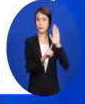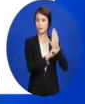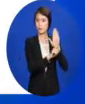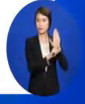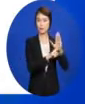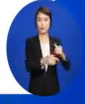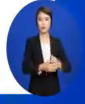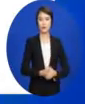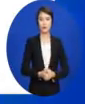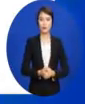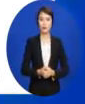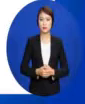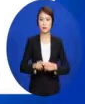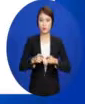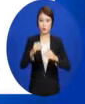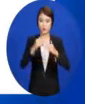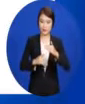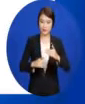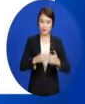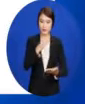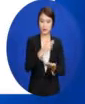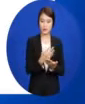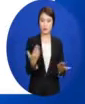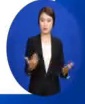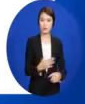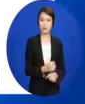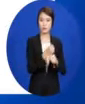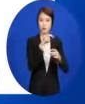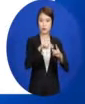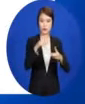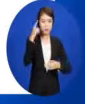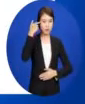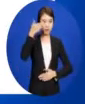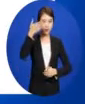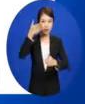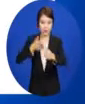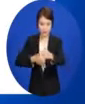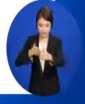생산직을 모집합니다. 이상 자세한 사항은 천안시 일자리 종합센터로 문의하시길 바랍니다.